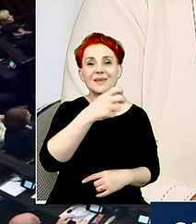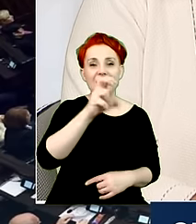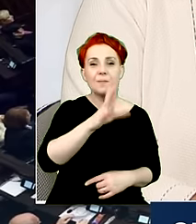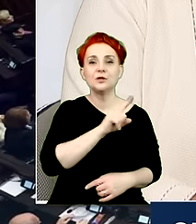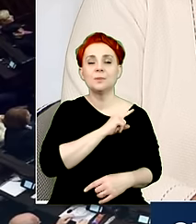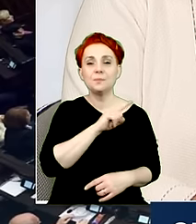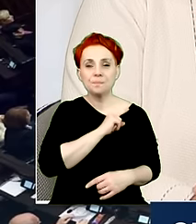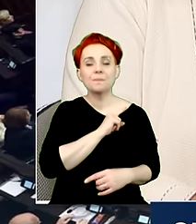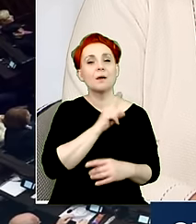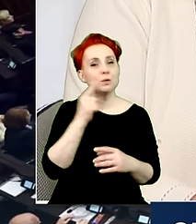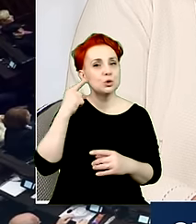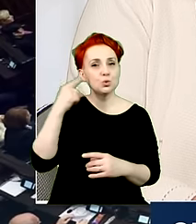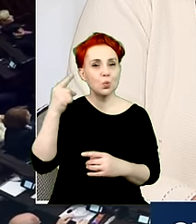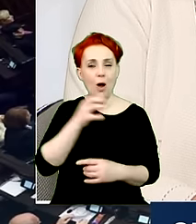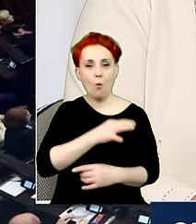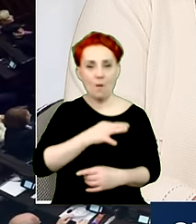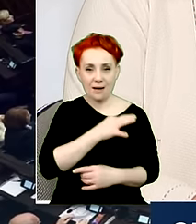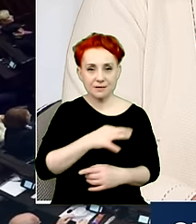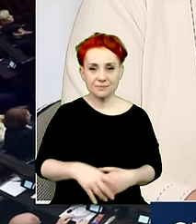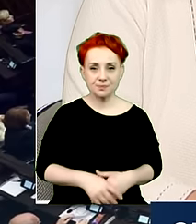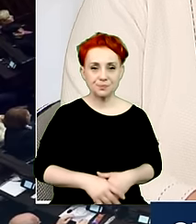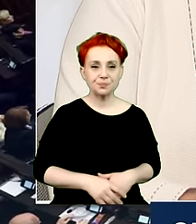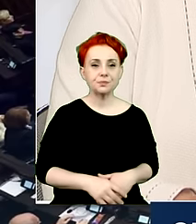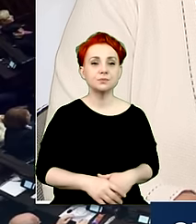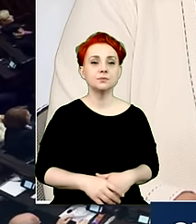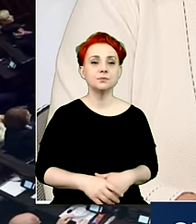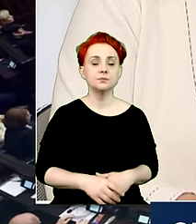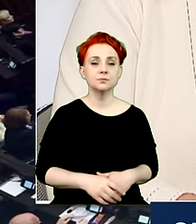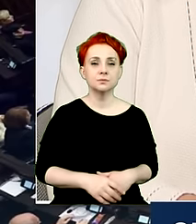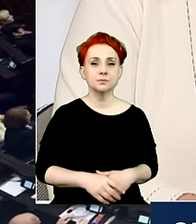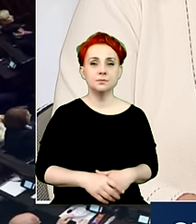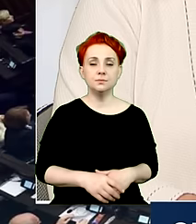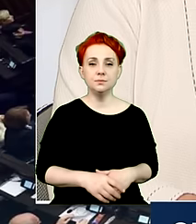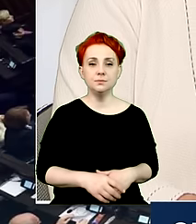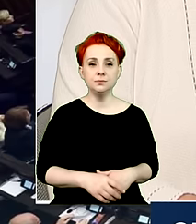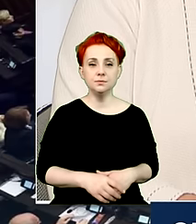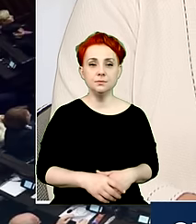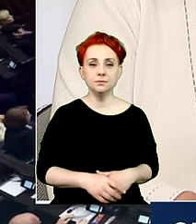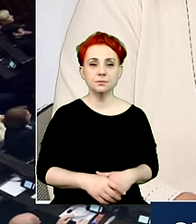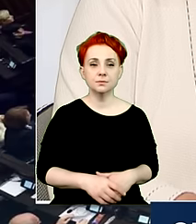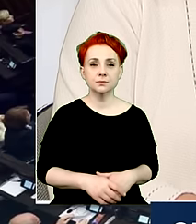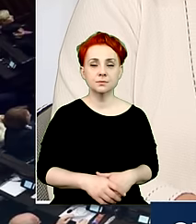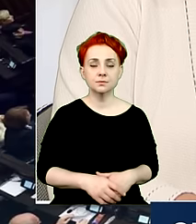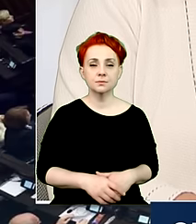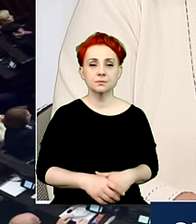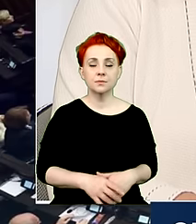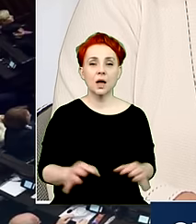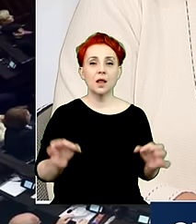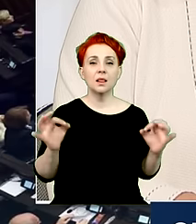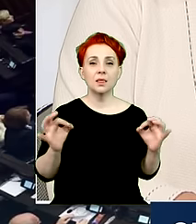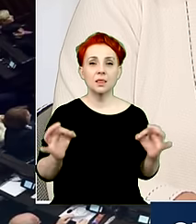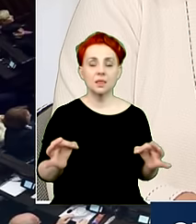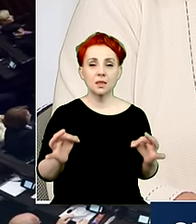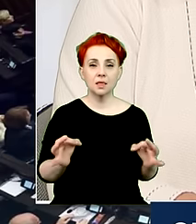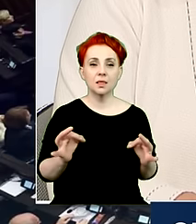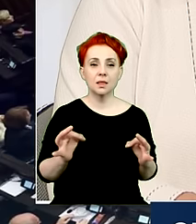dyscypliny partyjnej, wiedział, że to nie, wykorzystał właśnie też możliwość wejścia do Sejmu i w tej chwili, no ja podejrzewam, że w